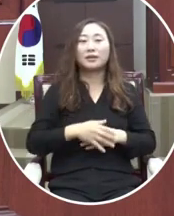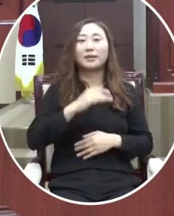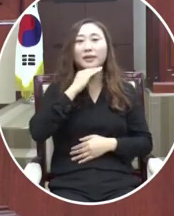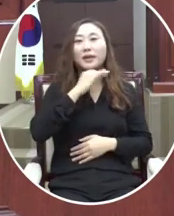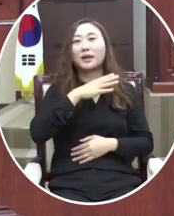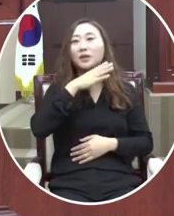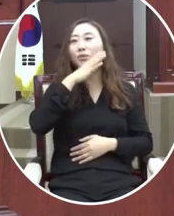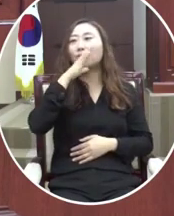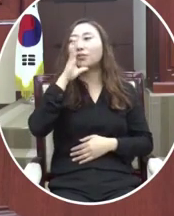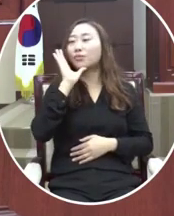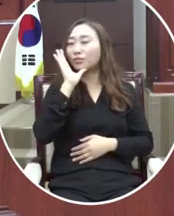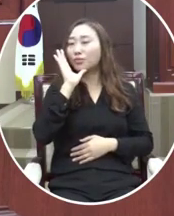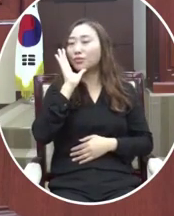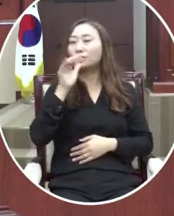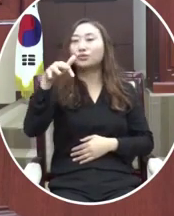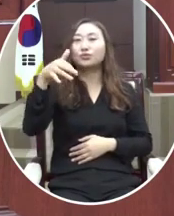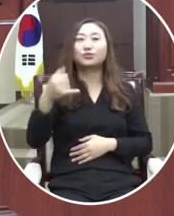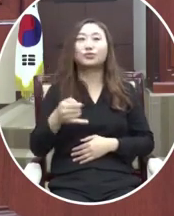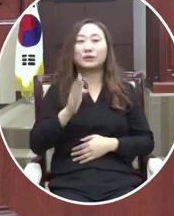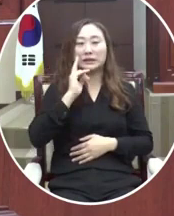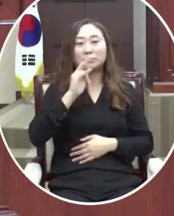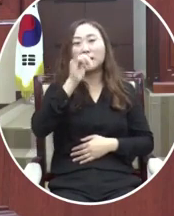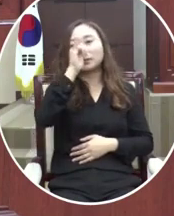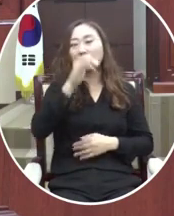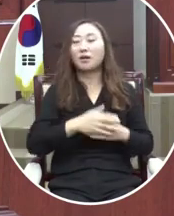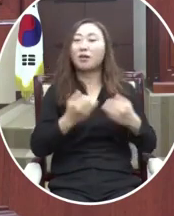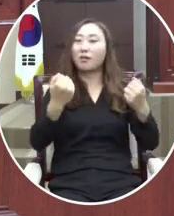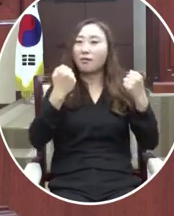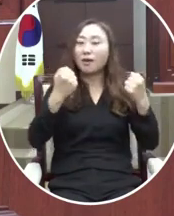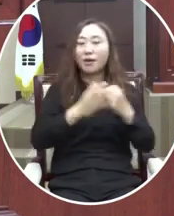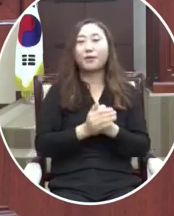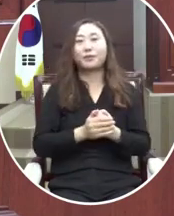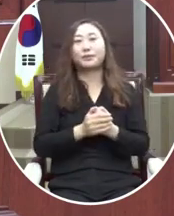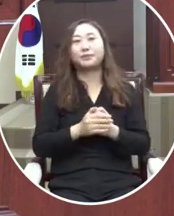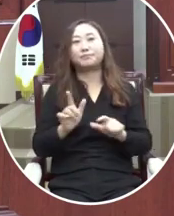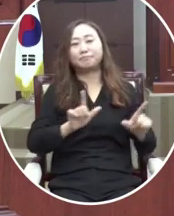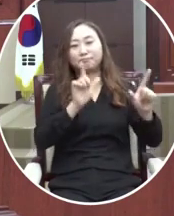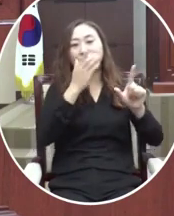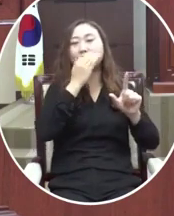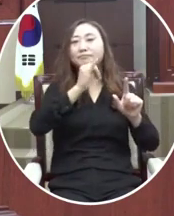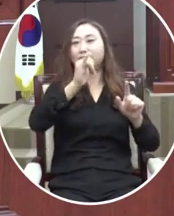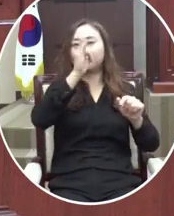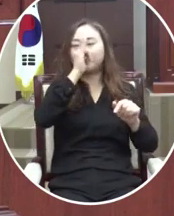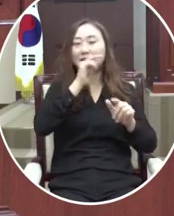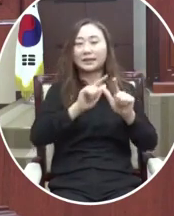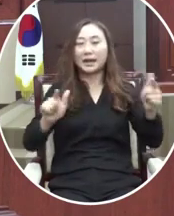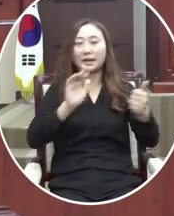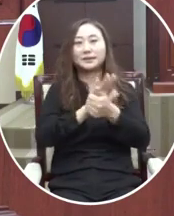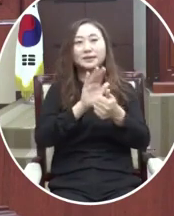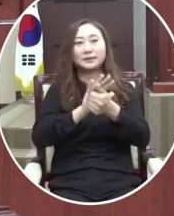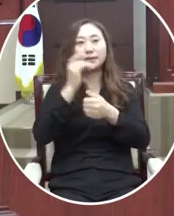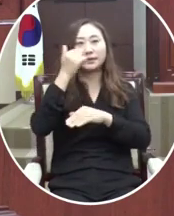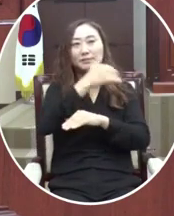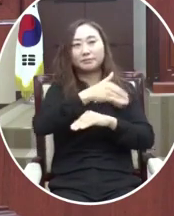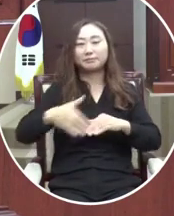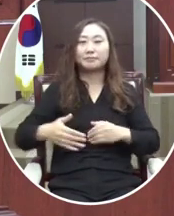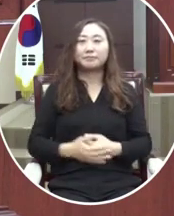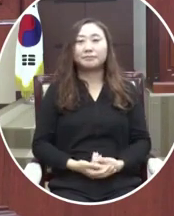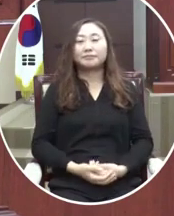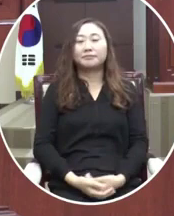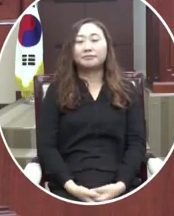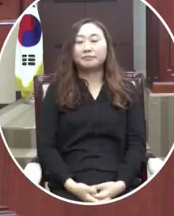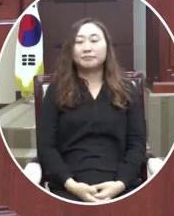초고령 사회 진입을 코해 두고 있습니다 어르신들이 건강하고 활기찬 인생을 꾸려나갈 수 있도록 다양한 지원책을